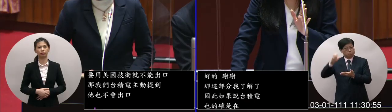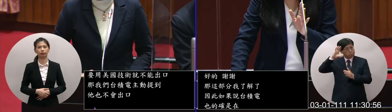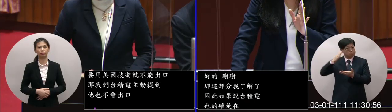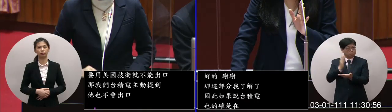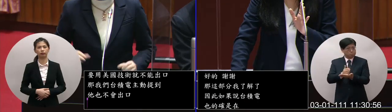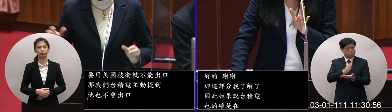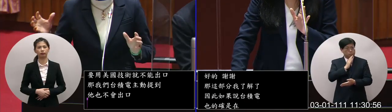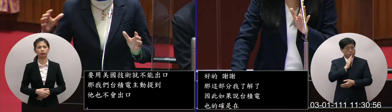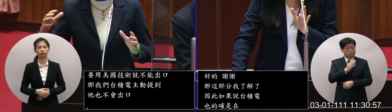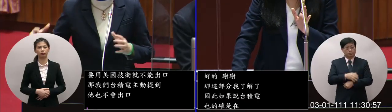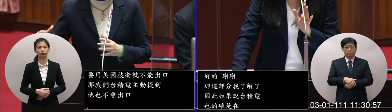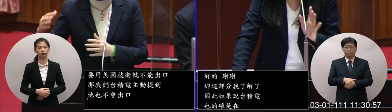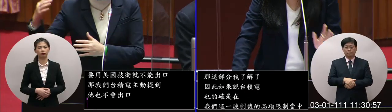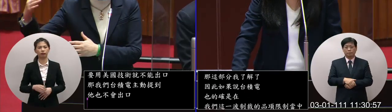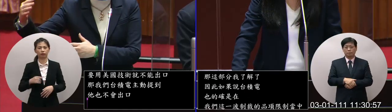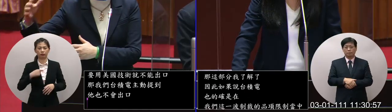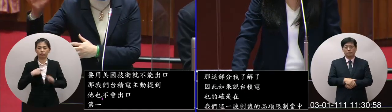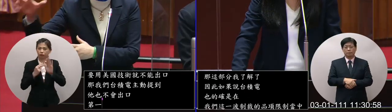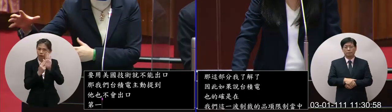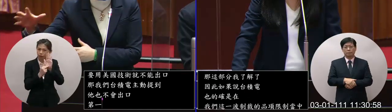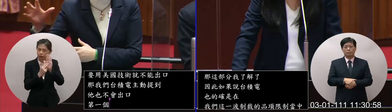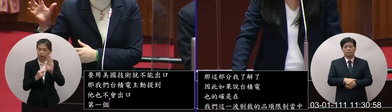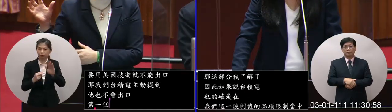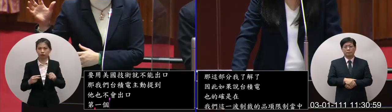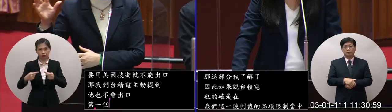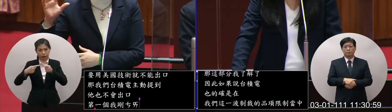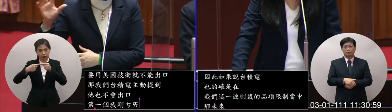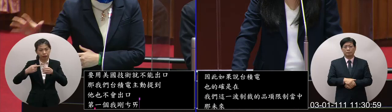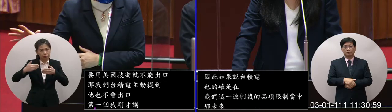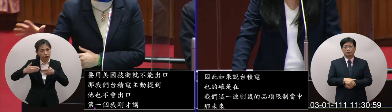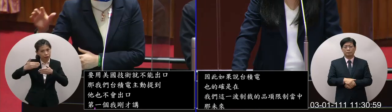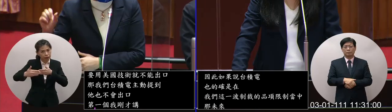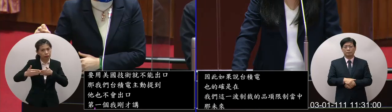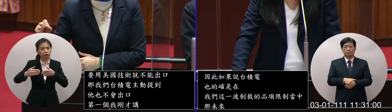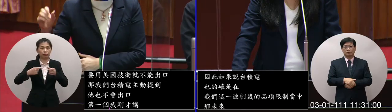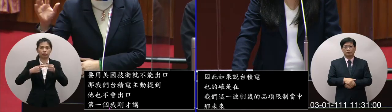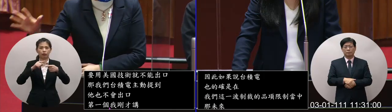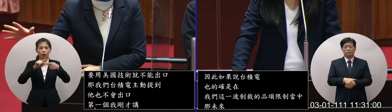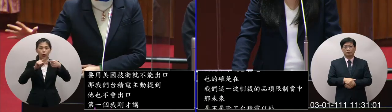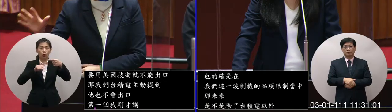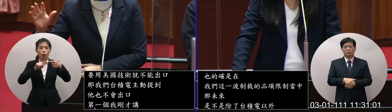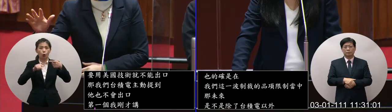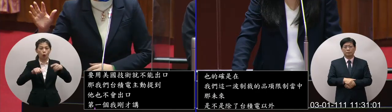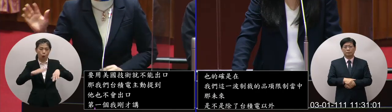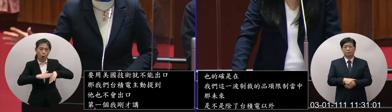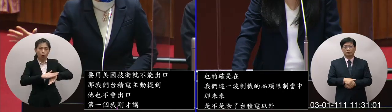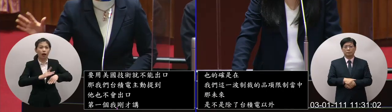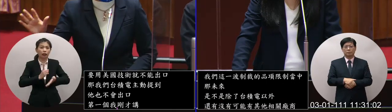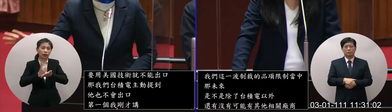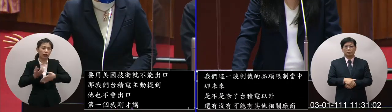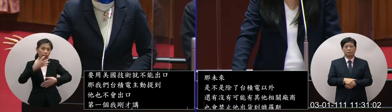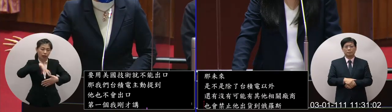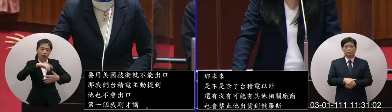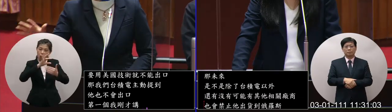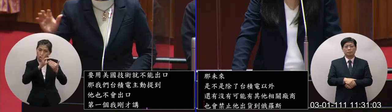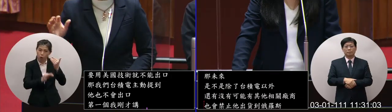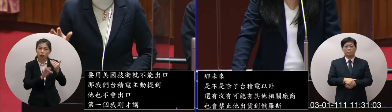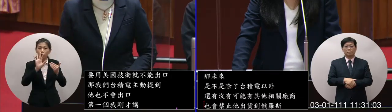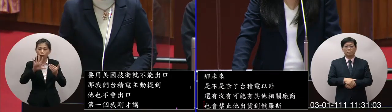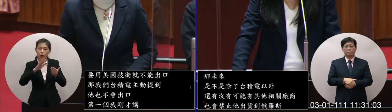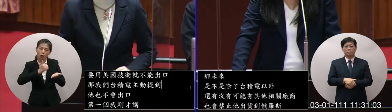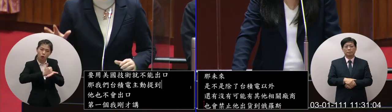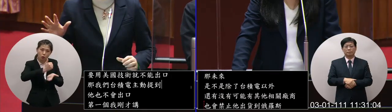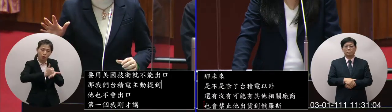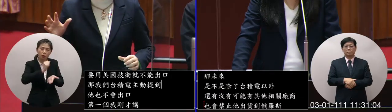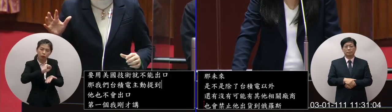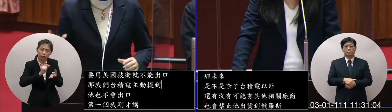斯？ 第一个哈，我刚才讲第一阶段是瓦瑟纳的品项，我们有这个部分是明确的。